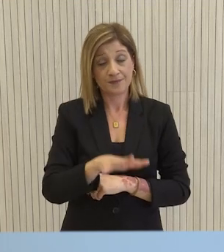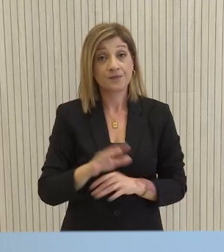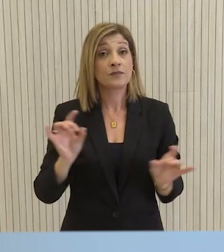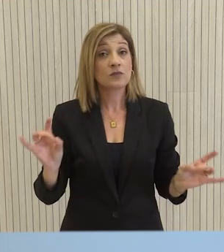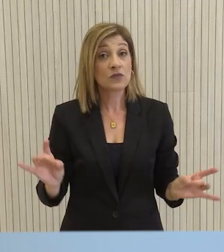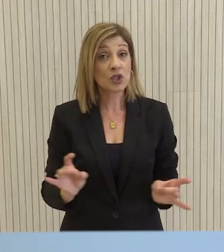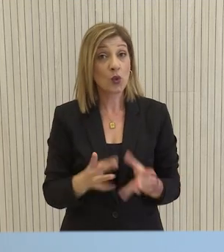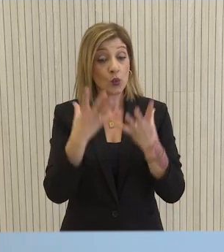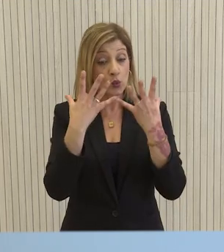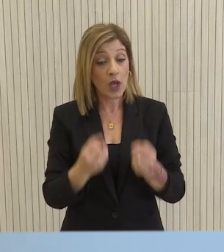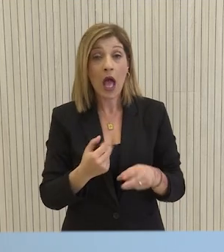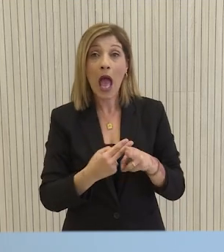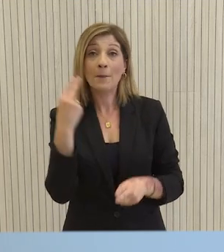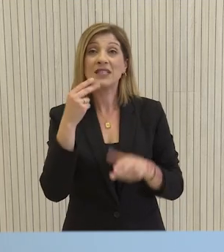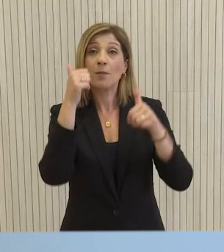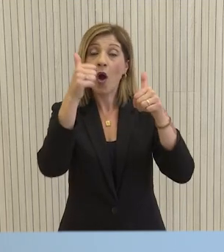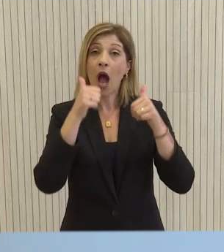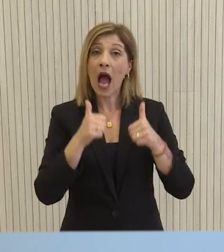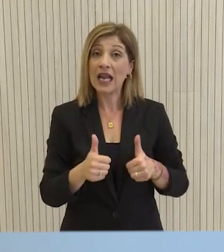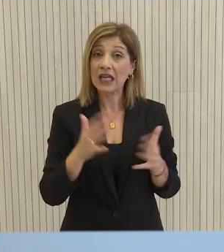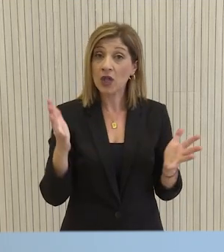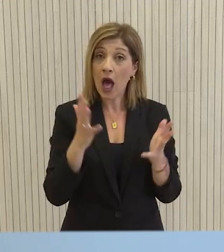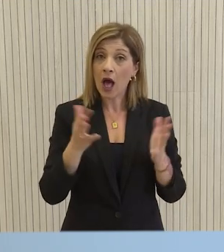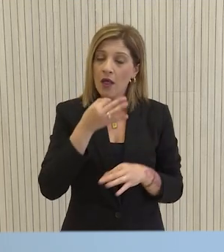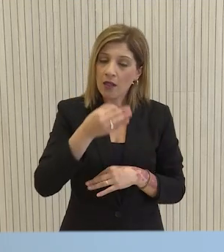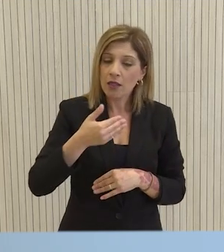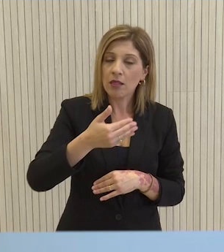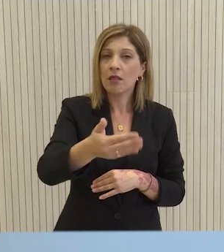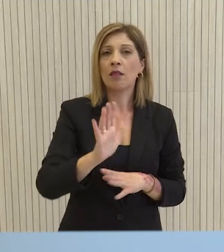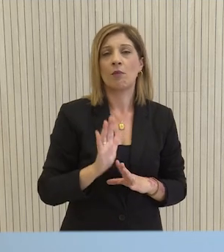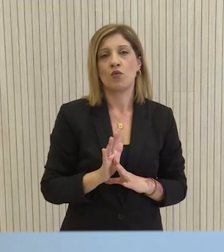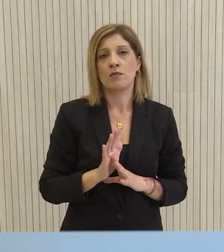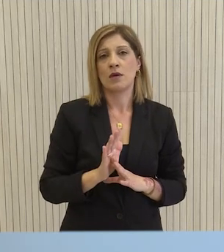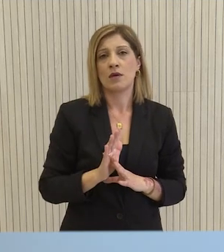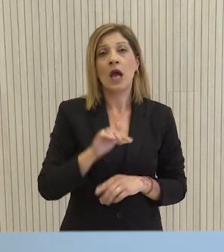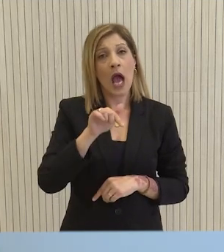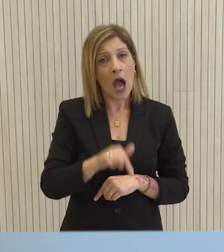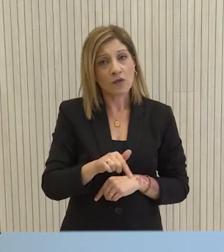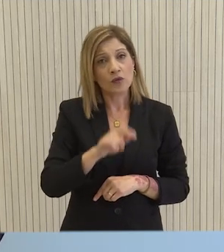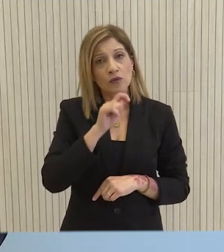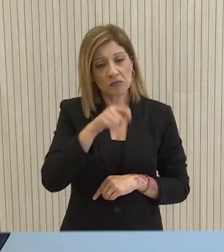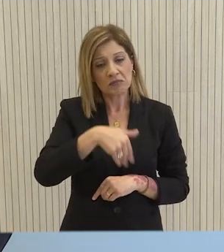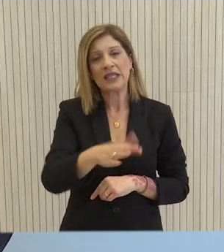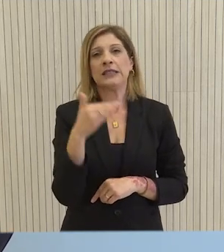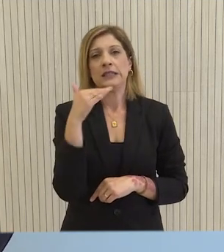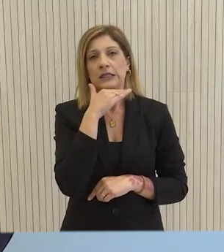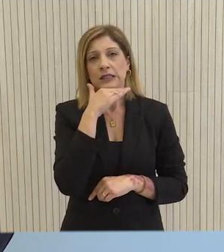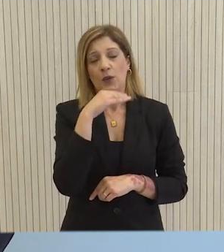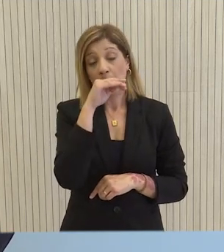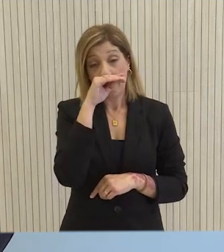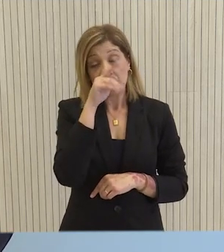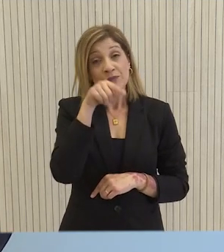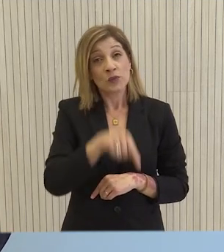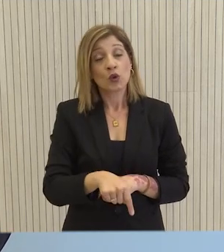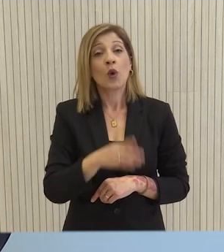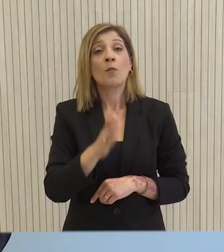υπάρξουν επίσημες ανακοινώσεις, αν υπάρχουν κάτι το οποίο μπορεί να ανακοινωθεί επίσημα στο πλαίσιο αυτής της πρωτοβουλίας, αυτό θα γίνει το συντομότερο δυνατόν. Αυτό που μπορούμε